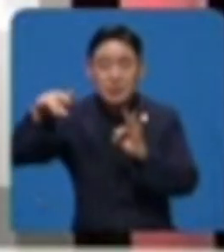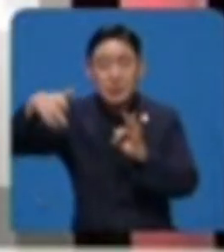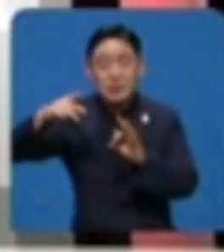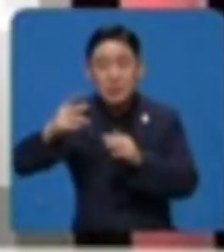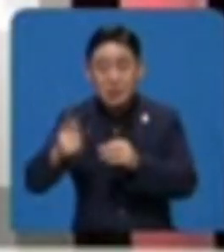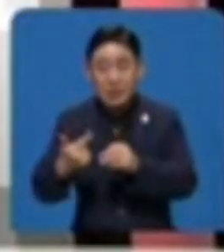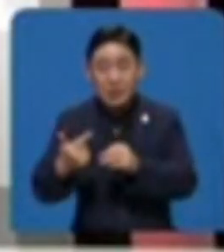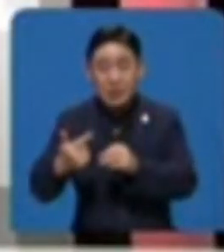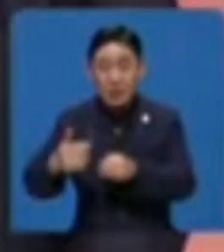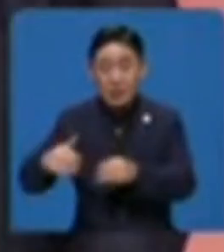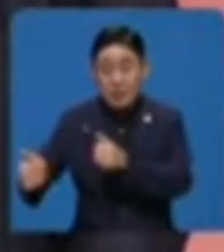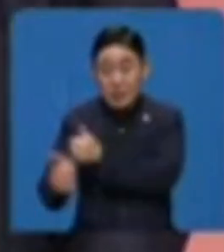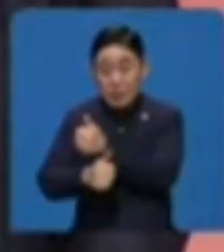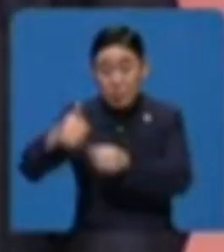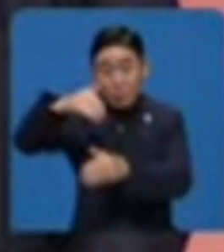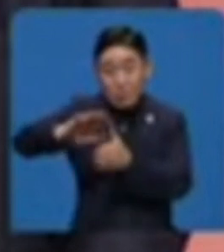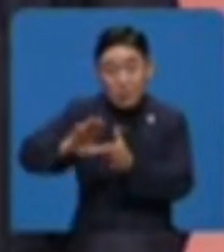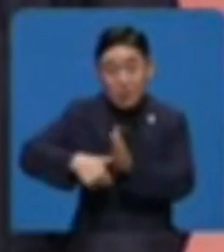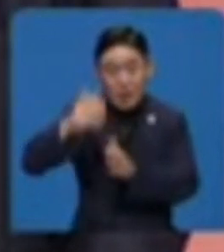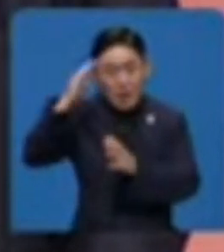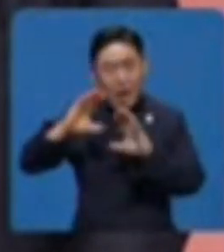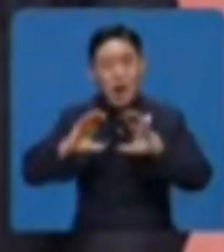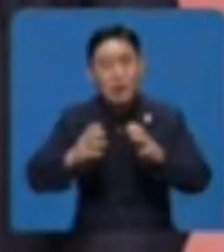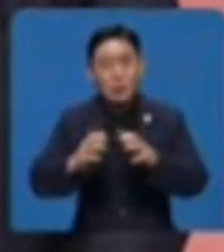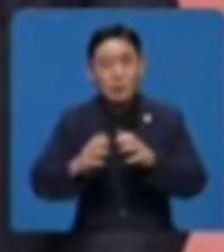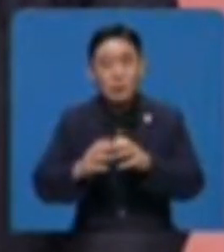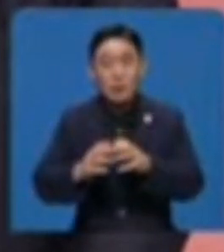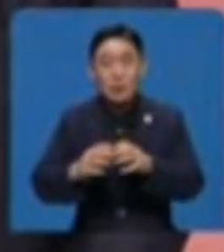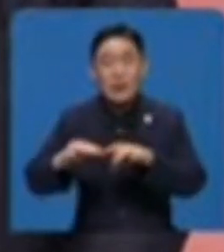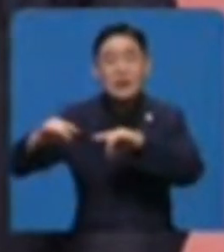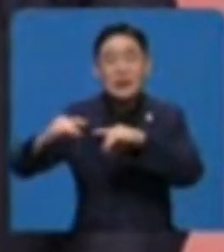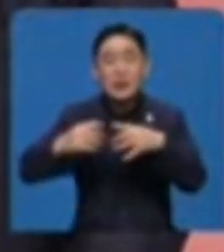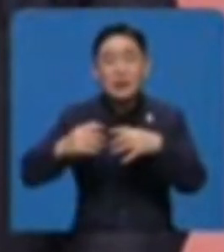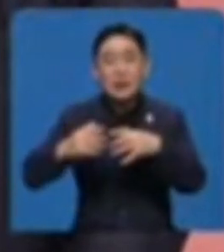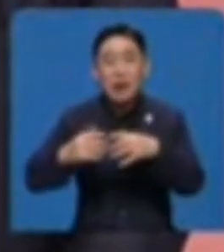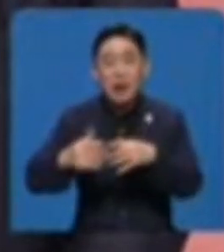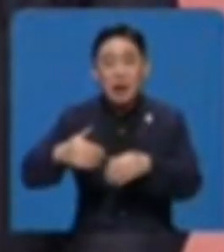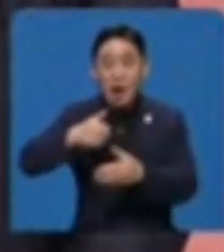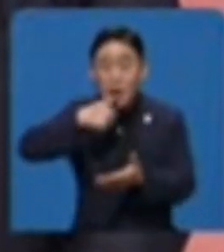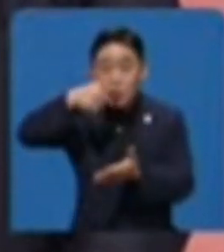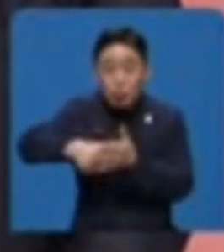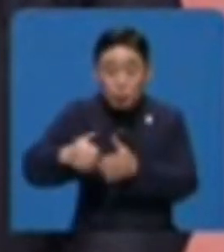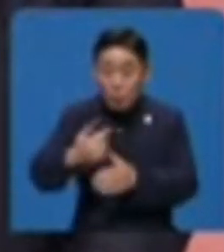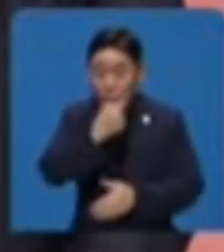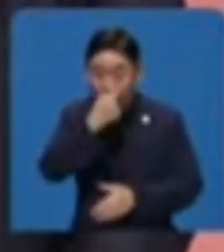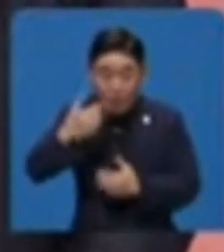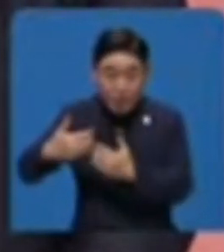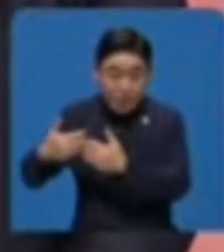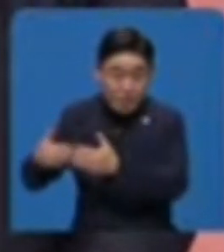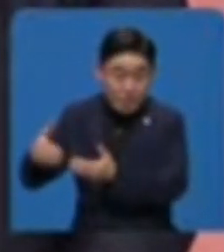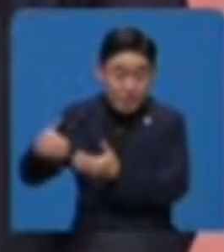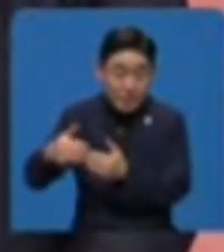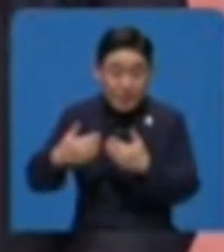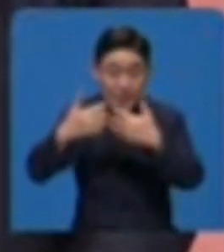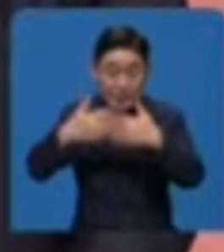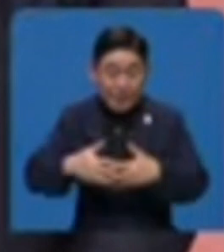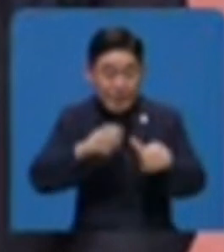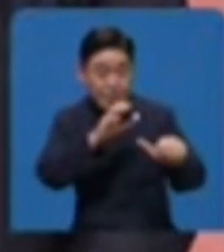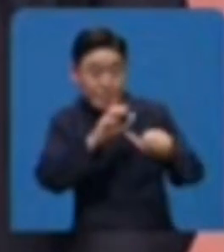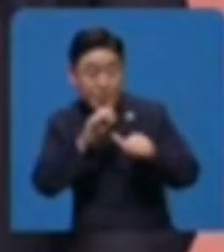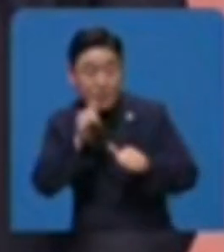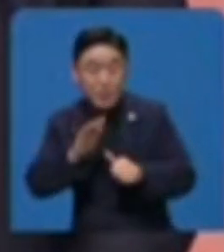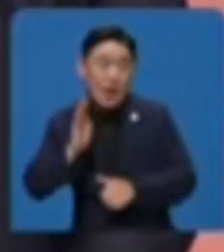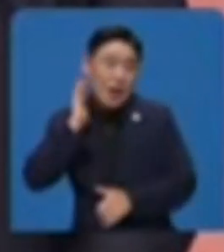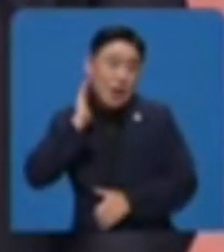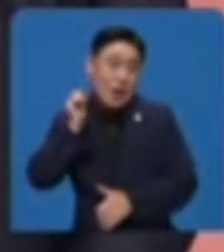키르기즈스탄 총선에서는 한국산 전자 개표기를 사용을 했습니다. 네. 그런데